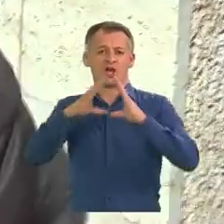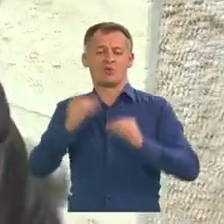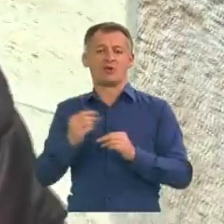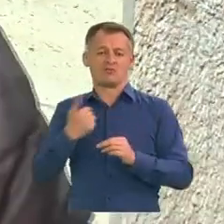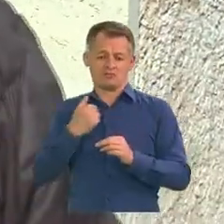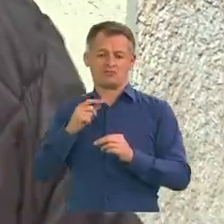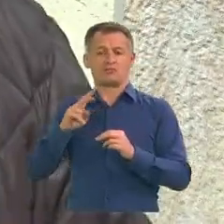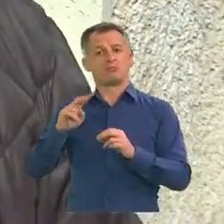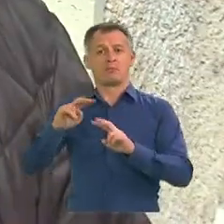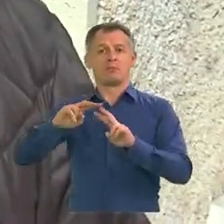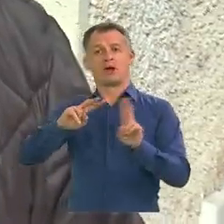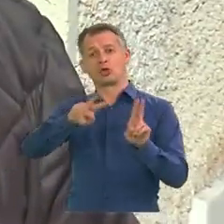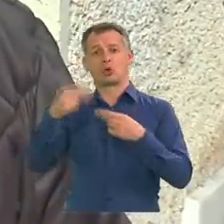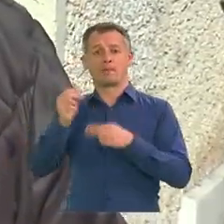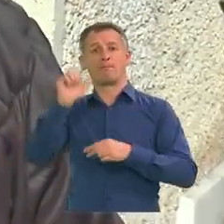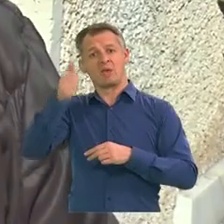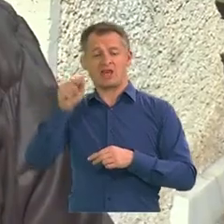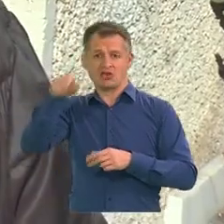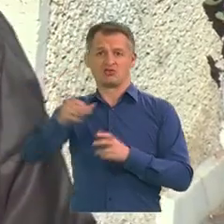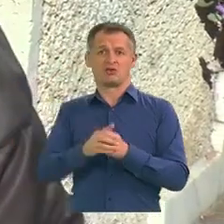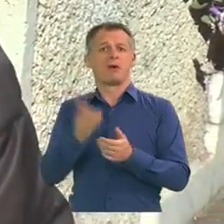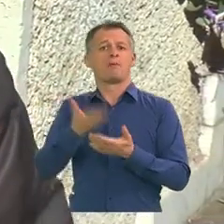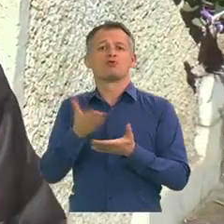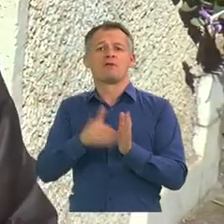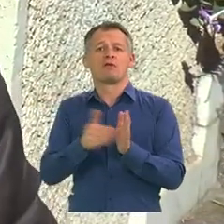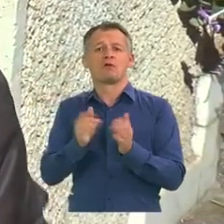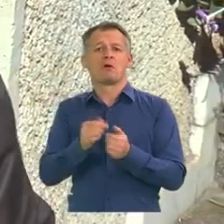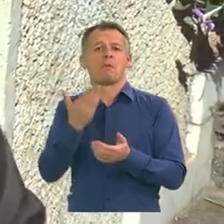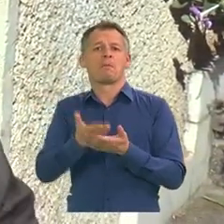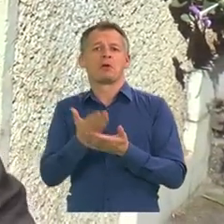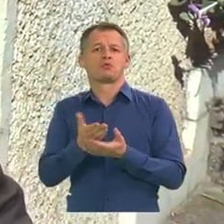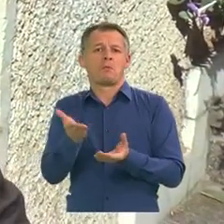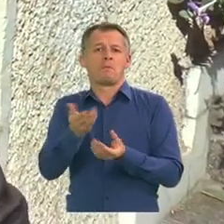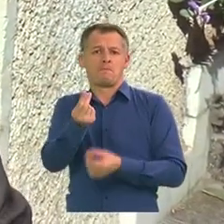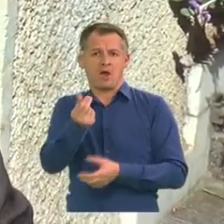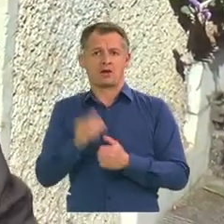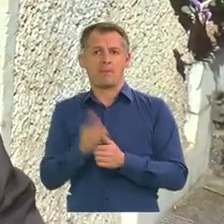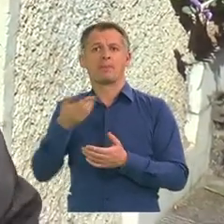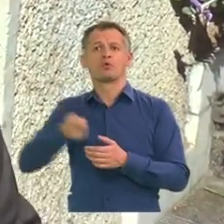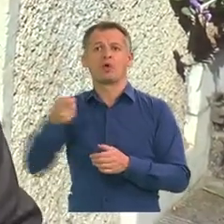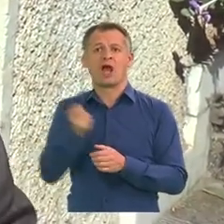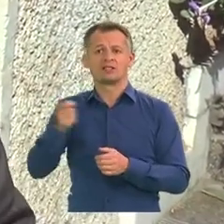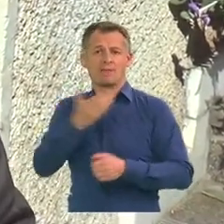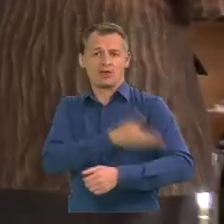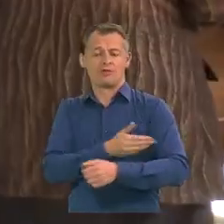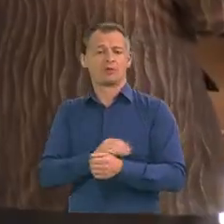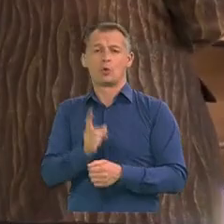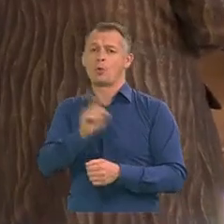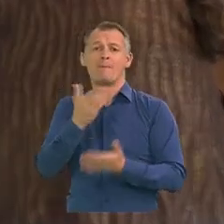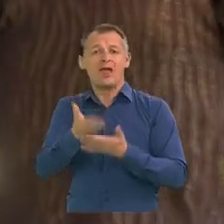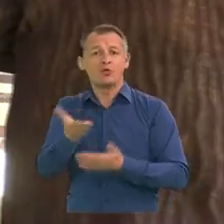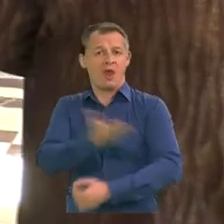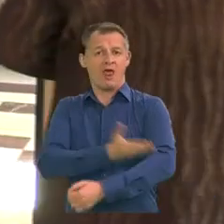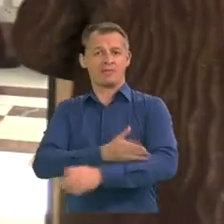mâine. Mâine, dar n-am acum. Pentru ce aveți nevoie, doamnă? Pentru bani. Pentru gaze, pentru lemne? Pentru lemne. Funcționarii